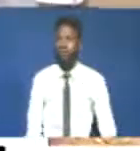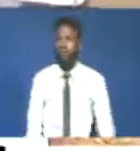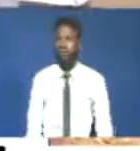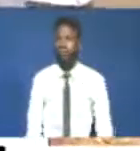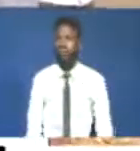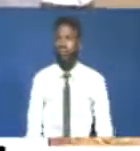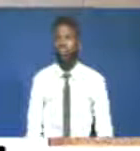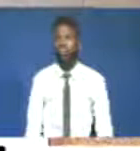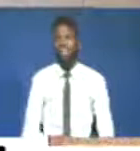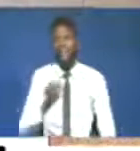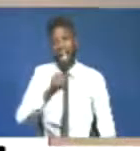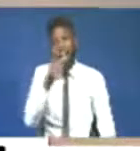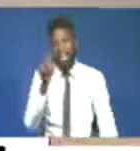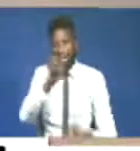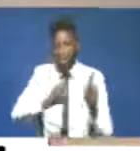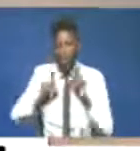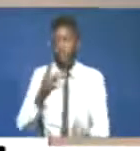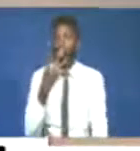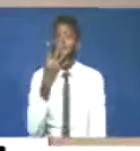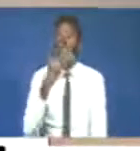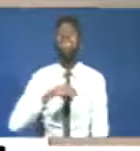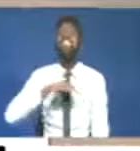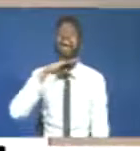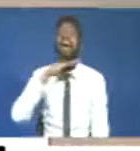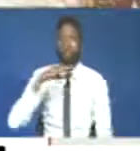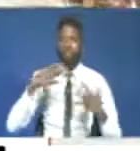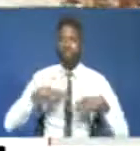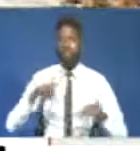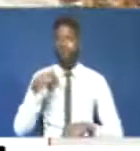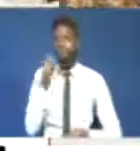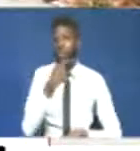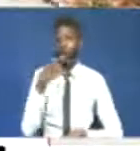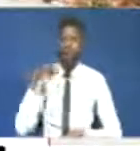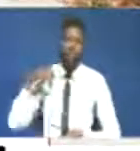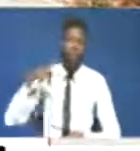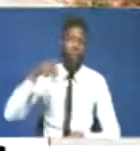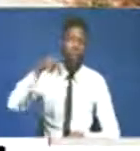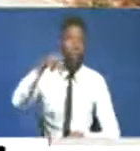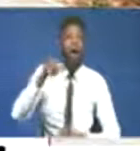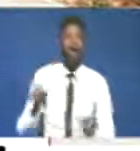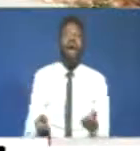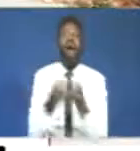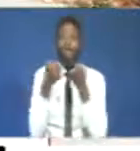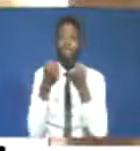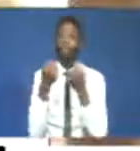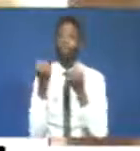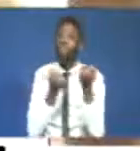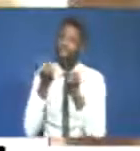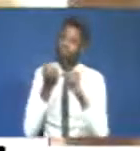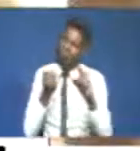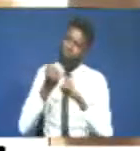Watu wengine wanne waliofariki walikuwa wapita njia ambao waligongwa na magari walipokuwa